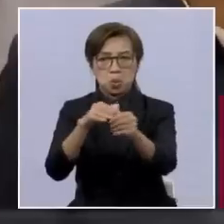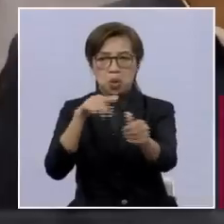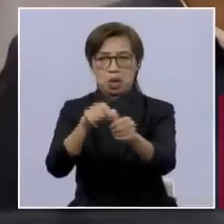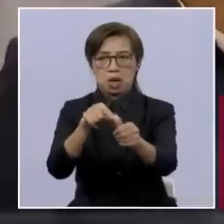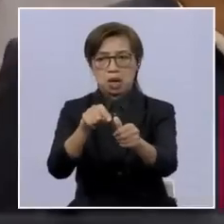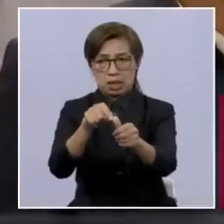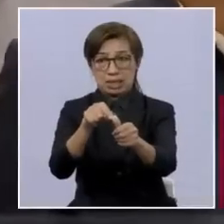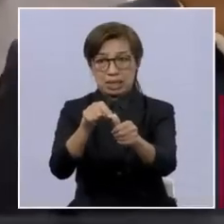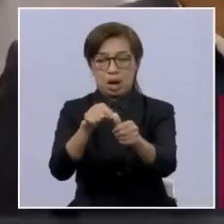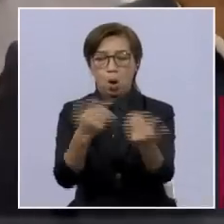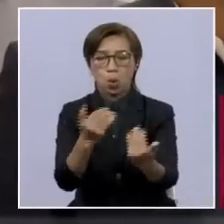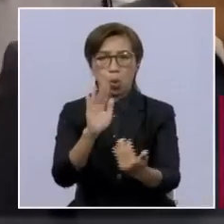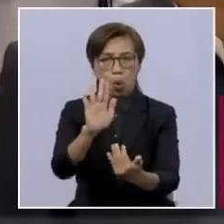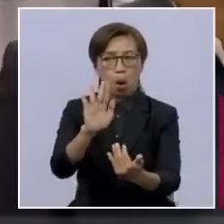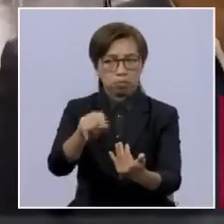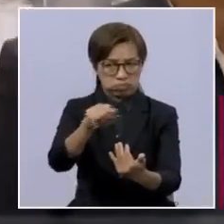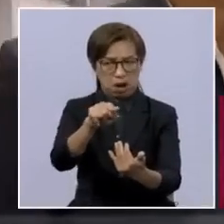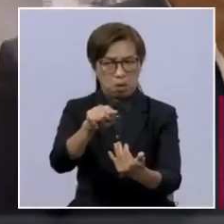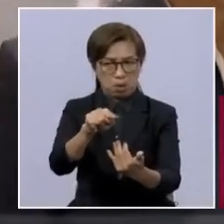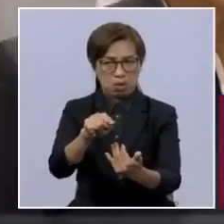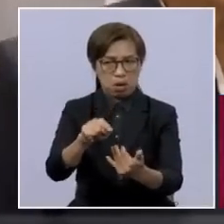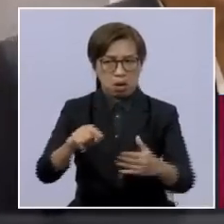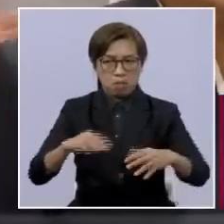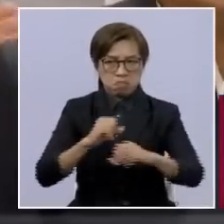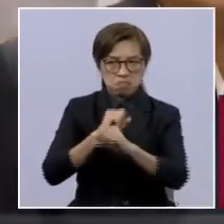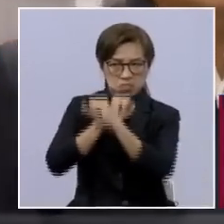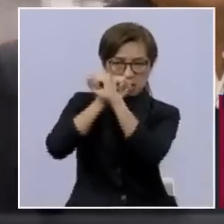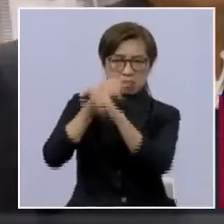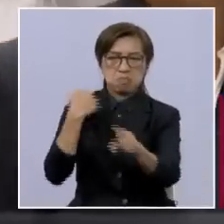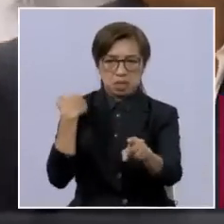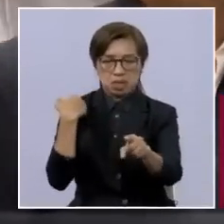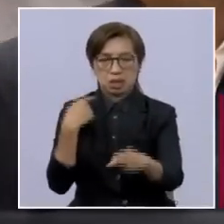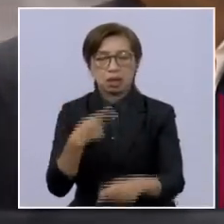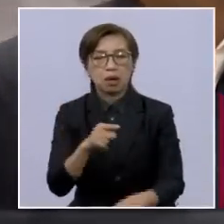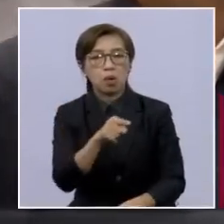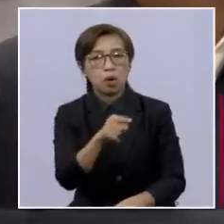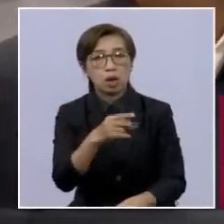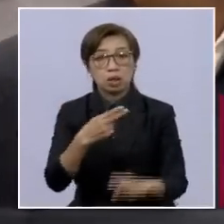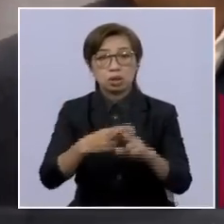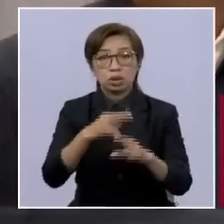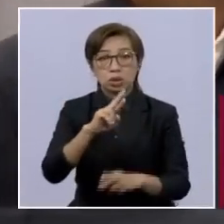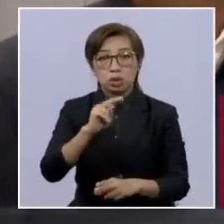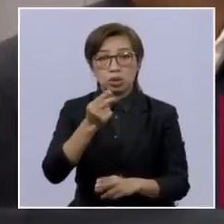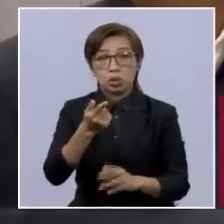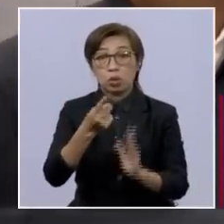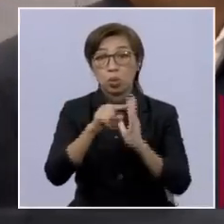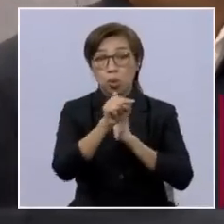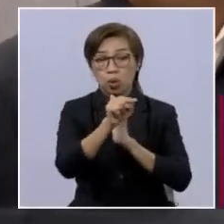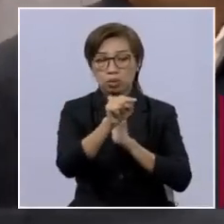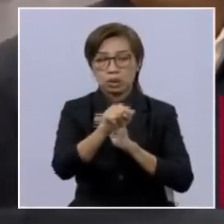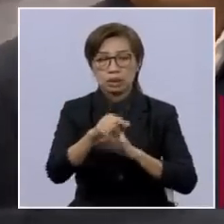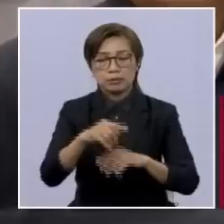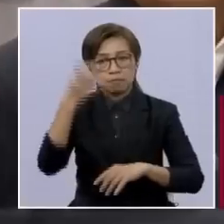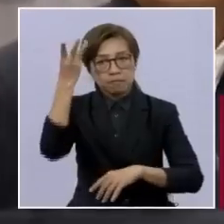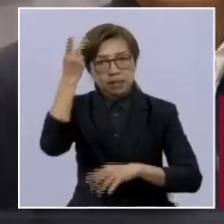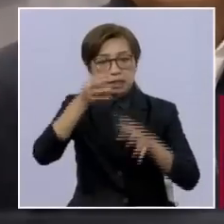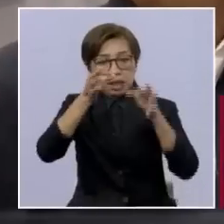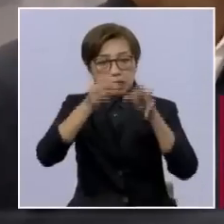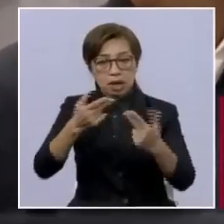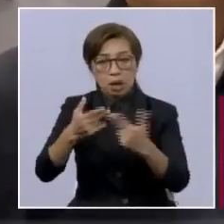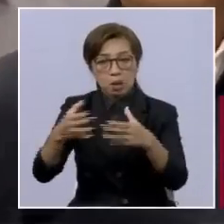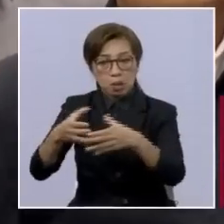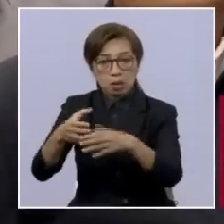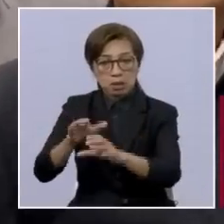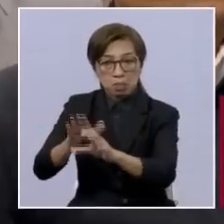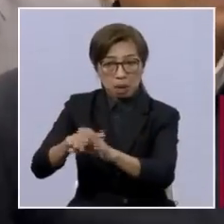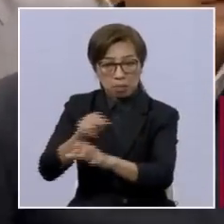างอยู่นะครับทีนี้กลุ่มส.ส.ดังกล่าวก็ทราบดีครับว่าการที่คุณรงจะตัดสินใจมาพรรครวมไทยสร้างชาติหรือไม่ต้องได้รับ